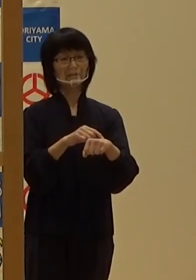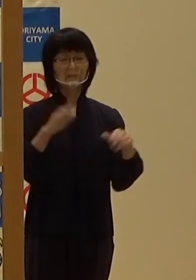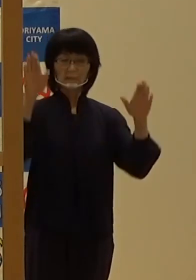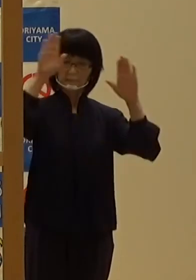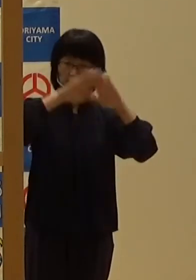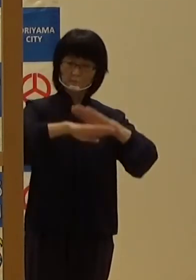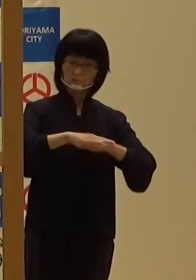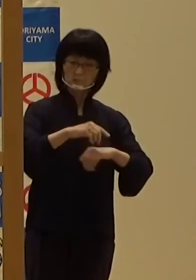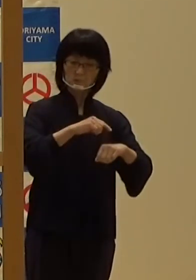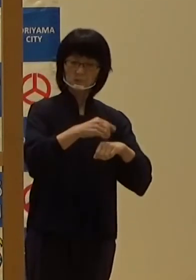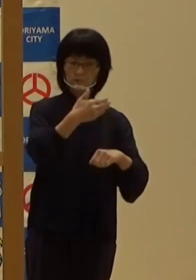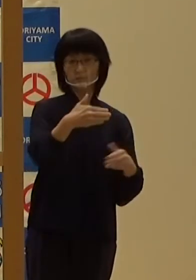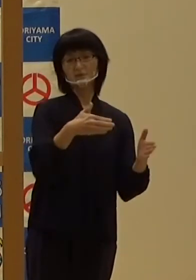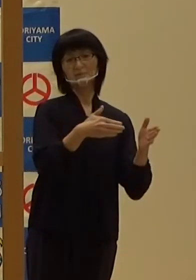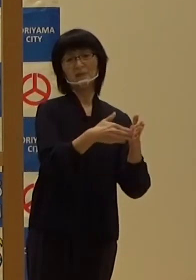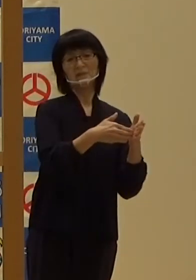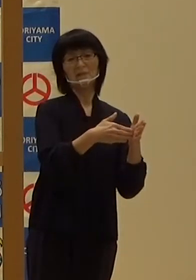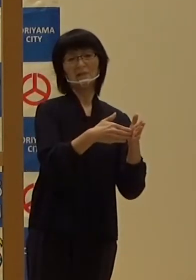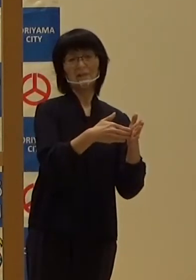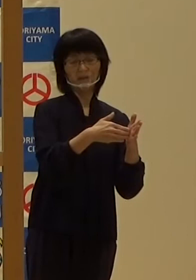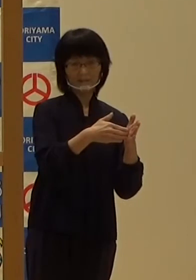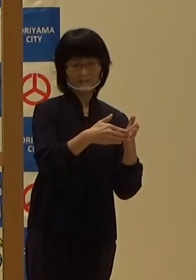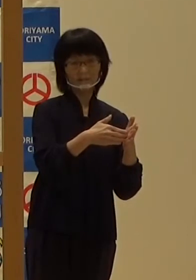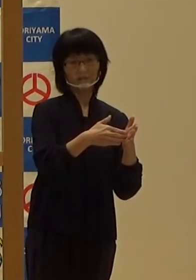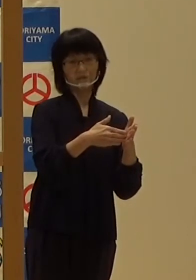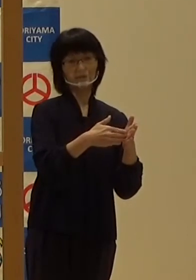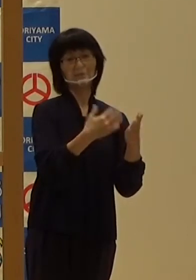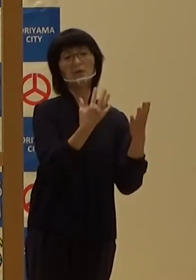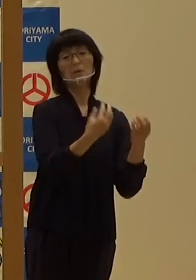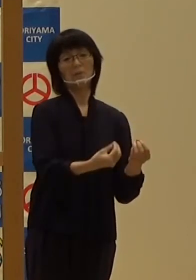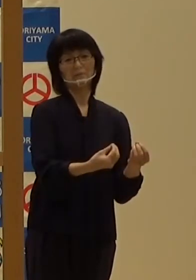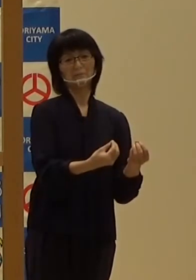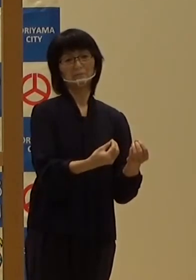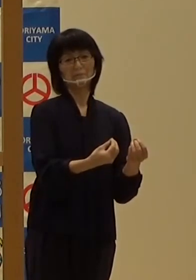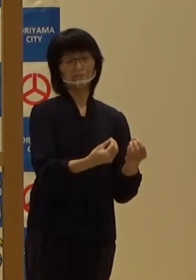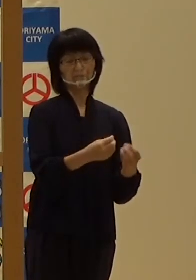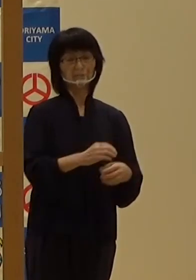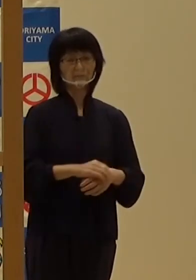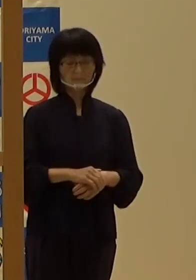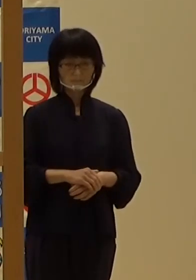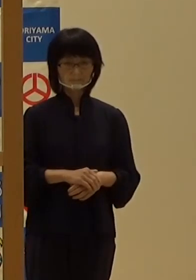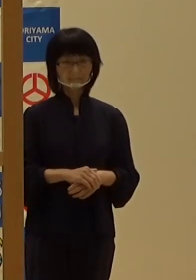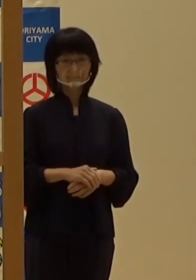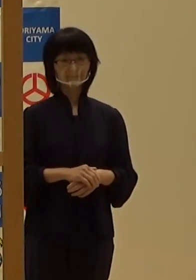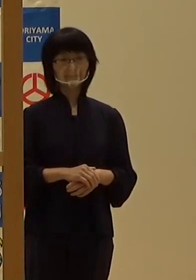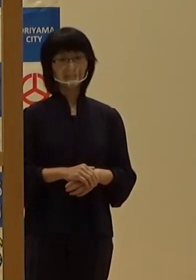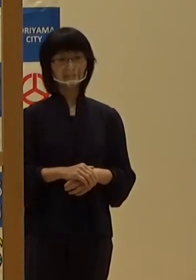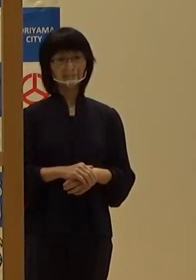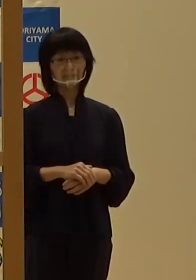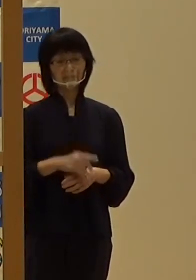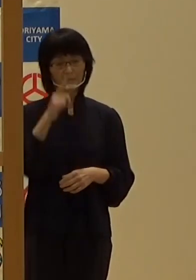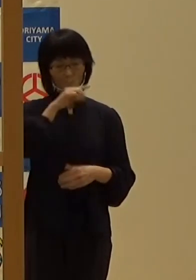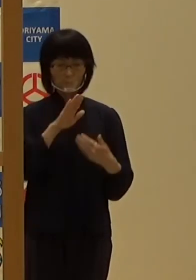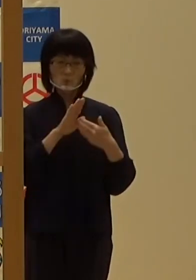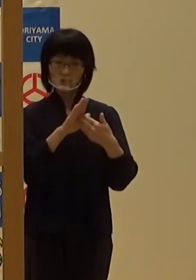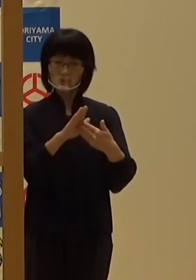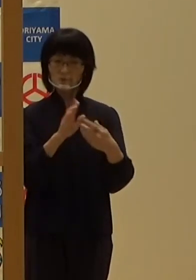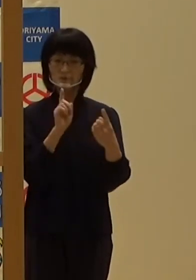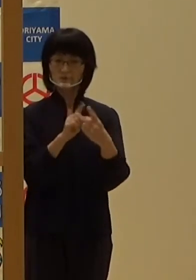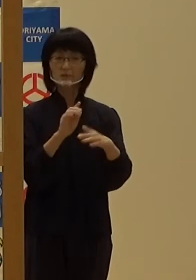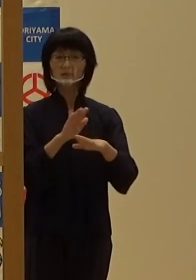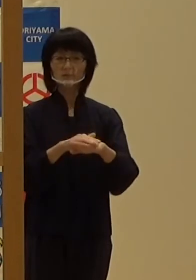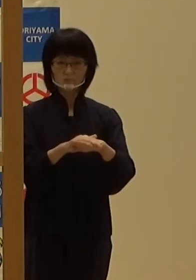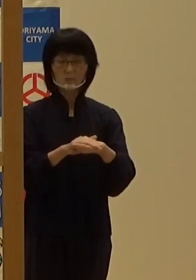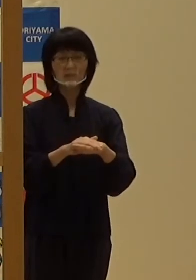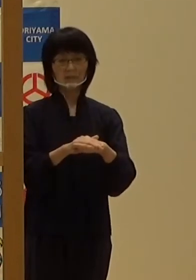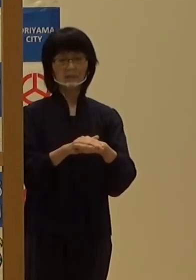9時前までには利用を中止しようというふうに考えております。当然その防犯対策ということで先ほどご説